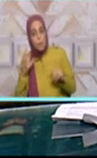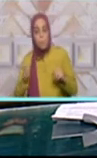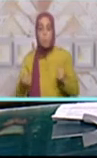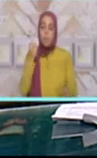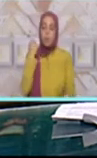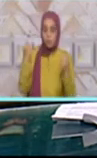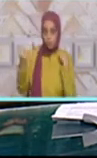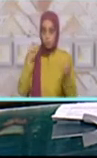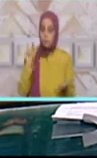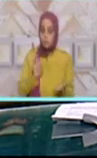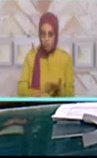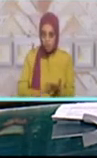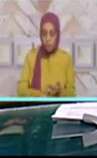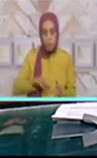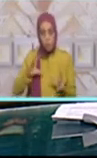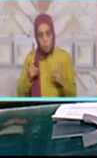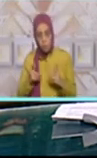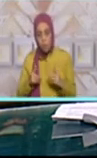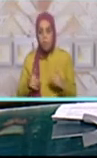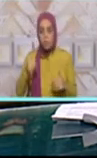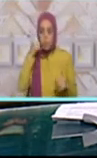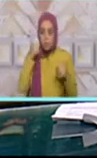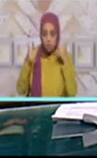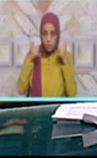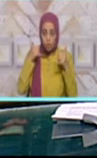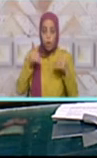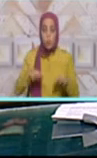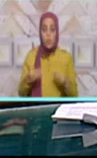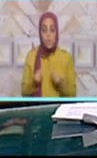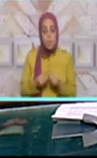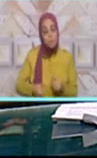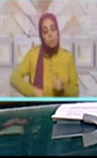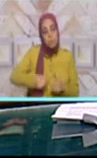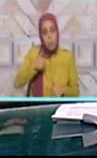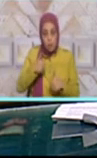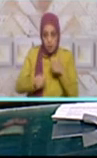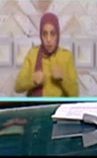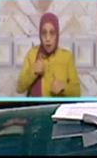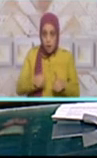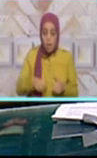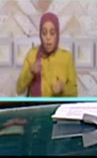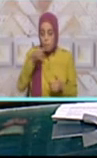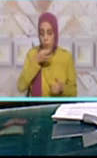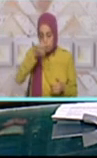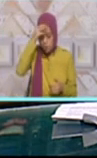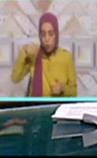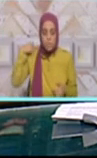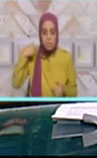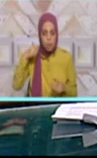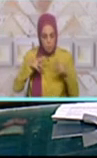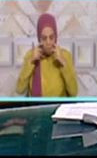الحقيقة ربما نجري اتصال حوله إذا نجحنا، وهو بعنوان وزير الشباب